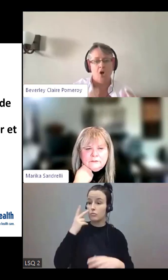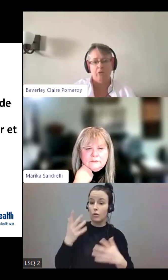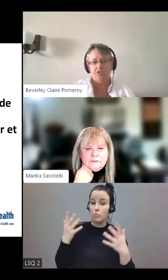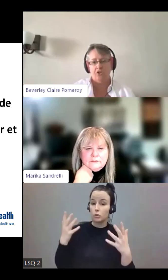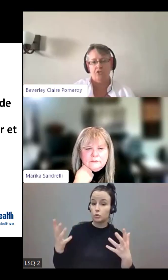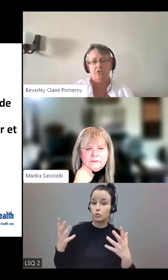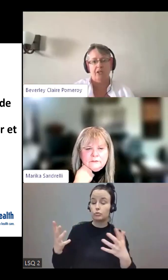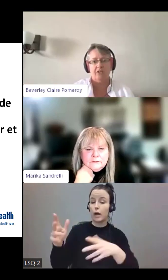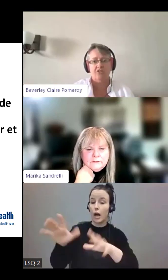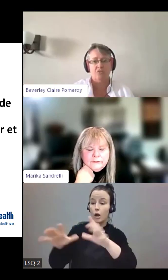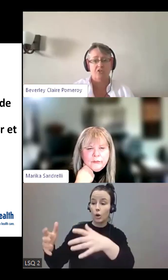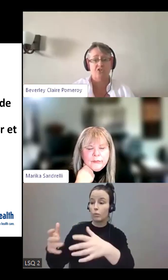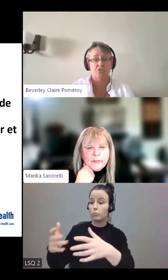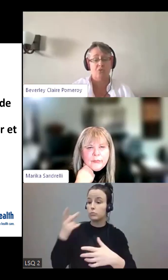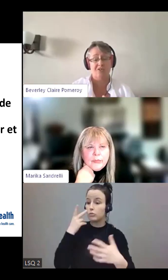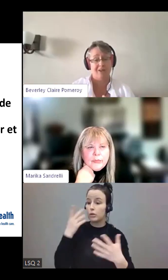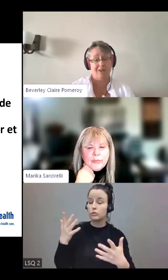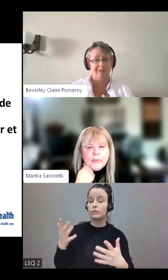adultes,